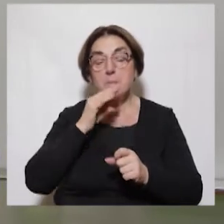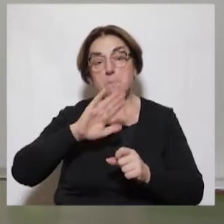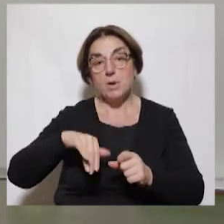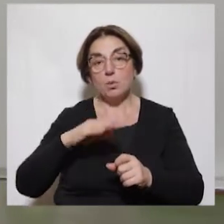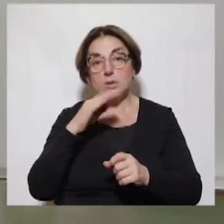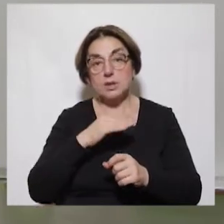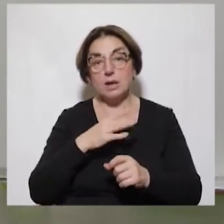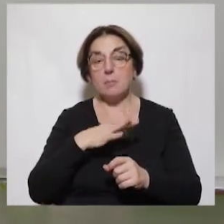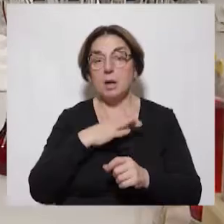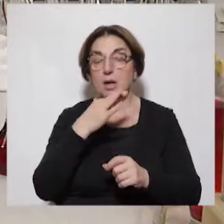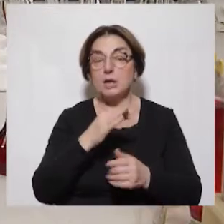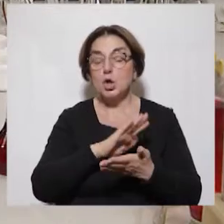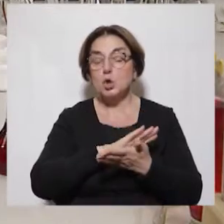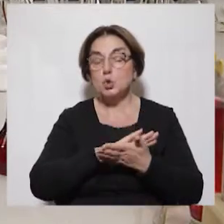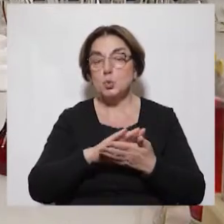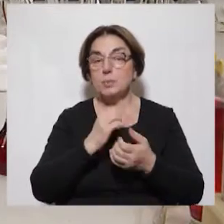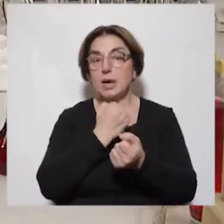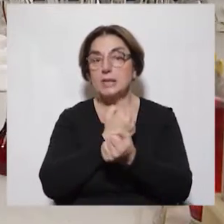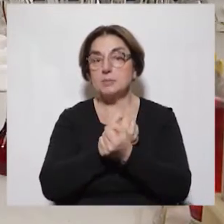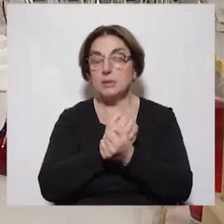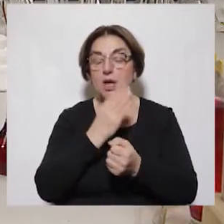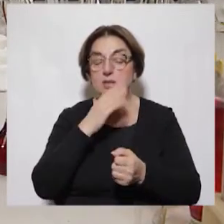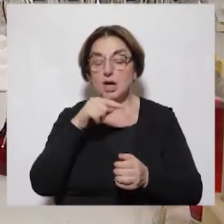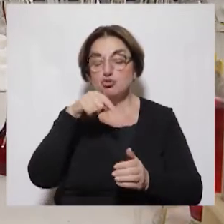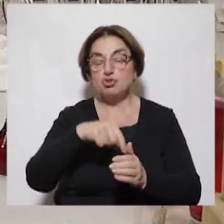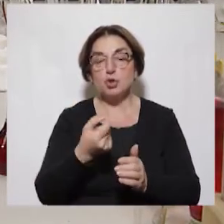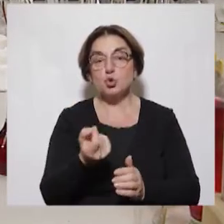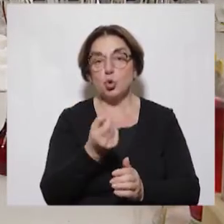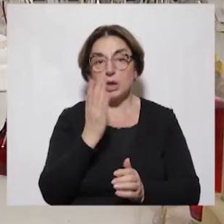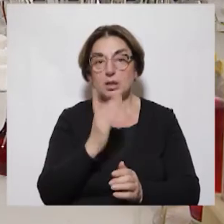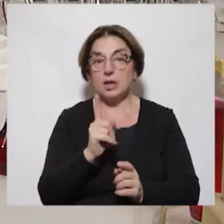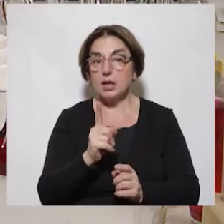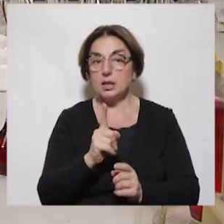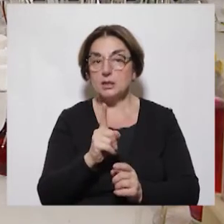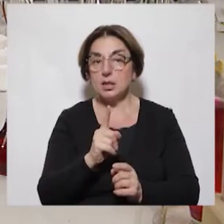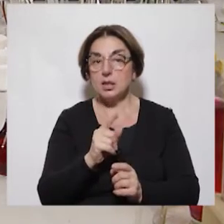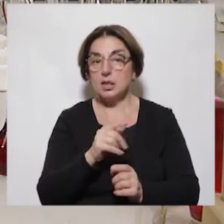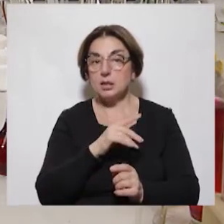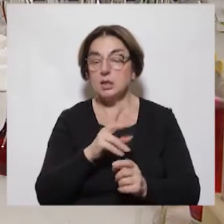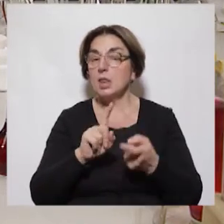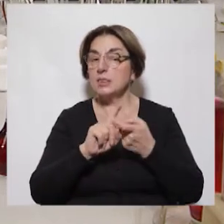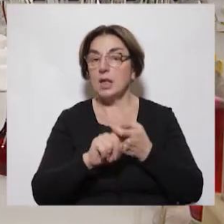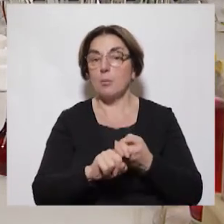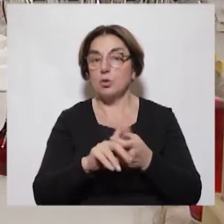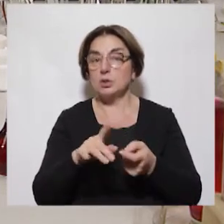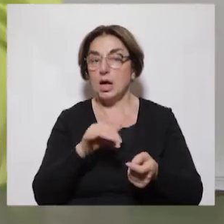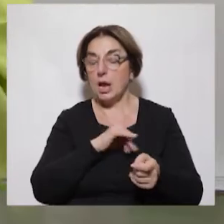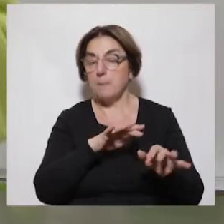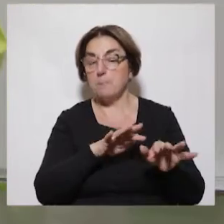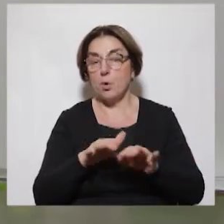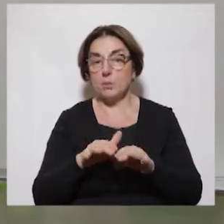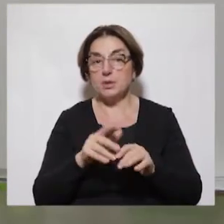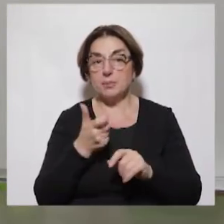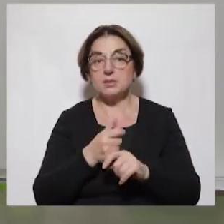რამოდენიმე წუთის წინ, რომ სუფთა ეთილი სპირტი იქნება, რომელშიც წყლის რაოდენობა ძალიან მცირე იქნება. ეს არ არის გამოხდის პროცესზე დამოკიდებული, ეს